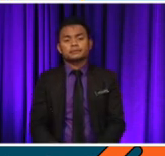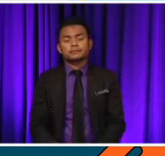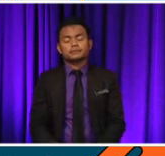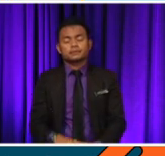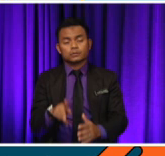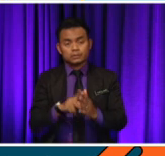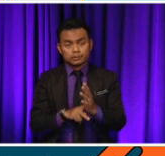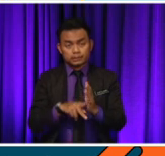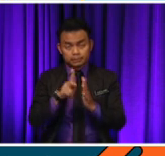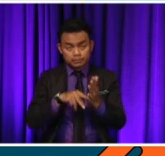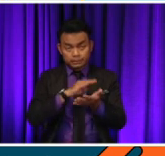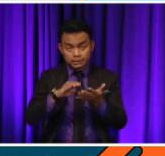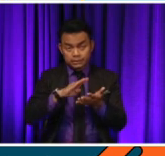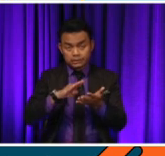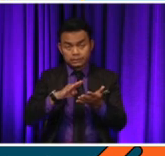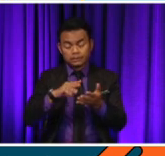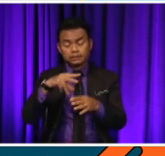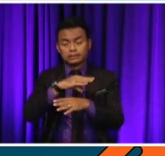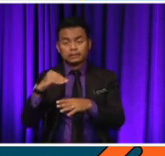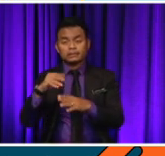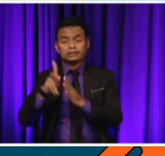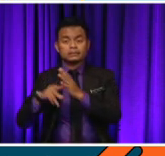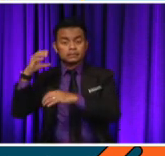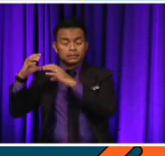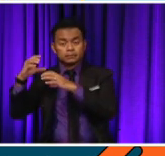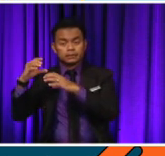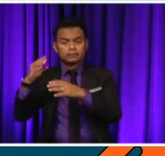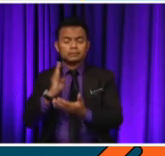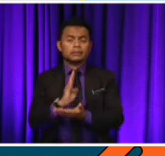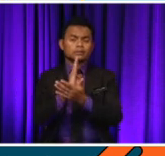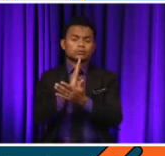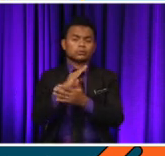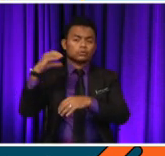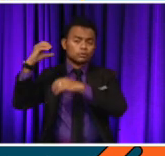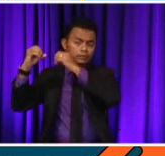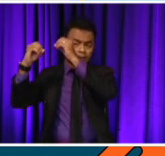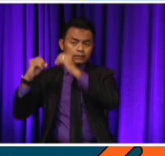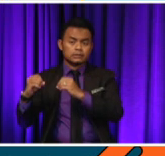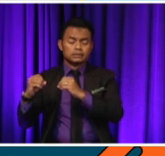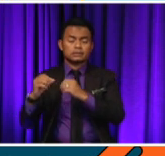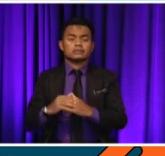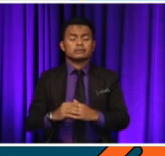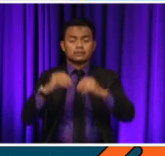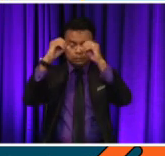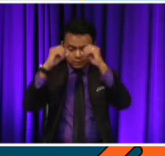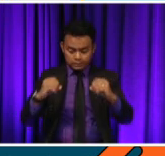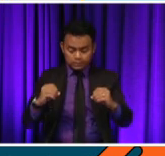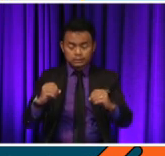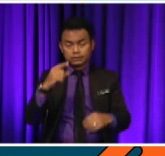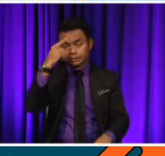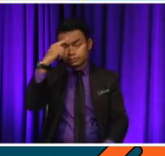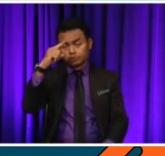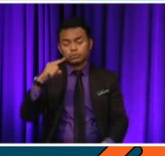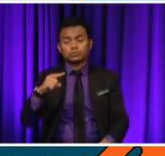kecakapan membantu organisasi menilai potensi keseluruhan organisasi melalui penyediaan strategi yang